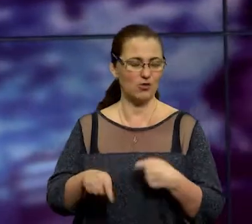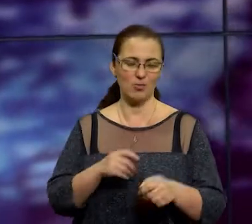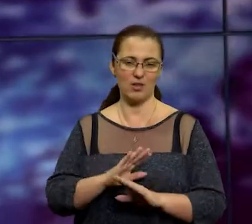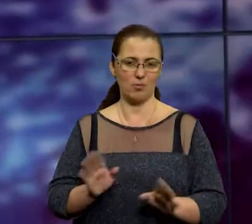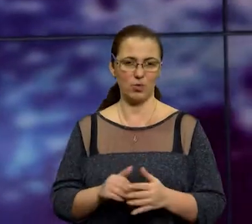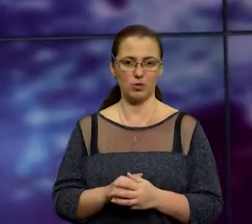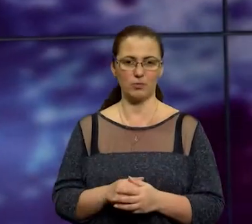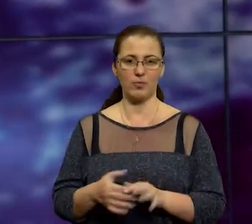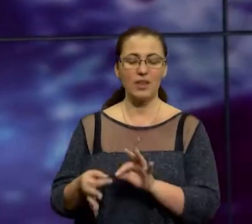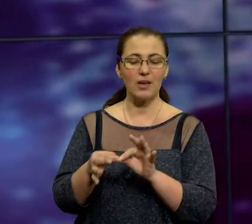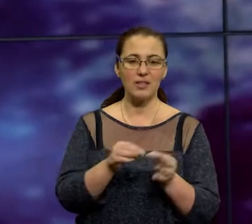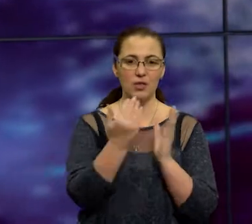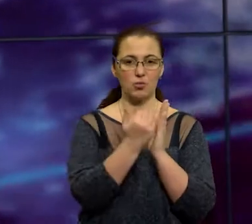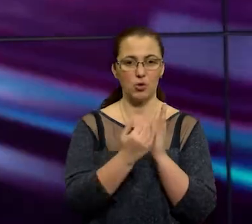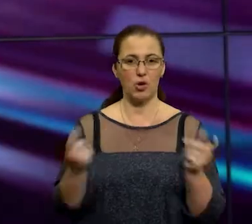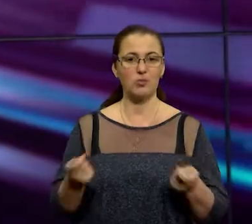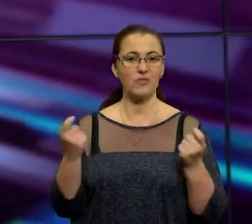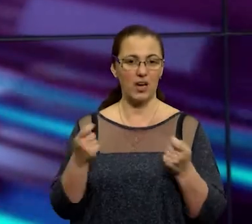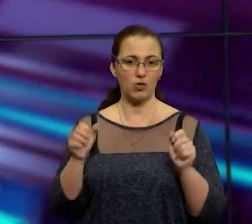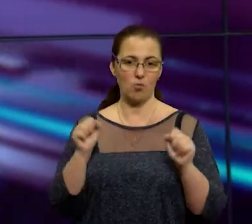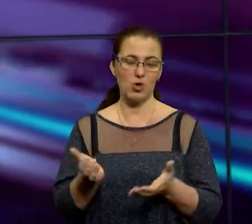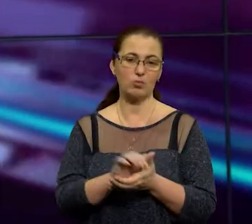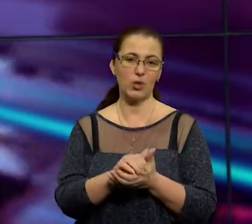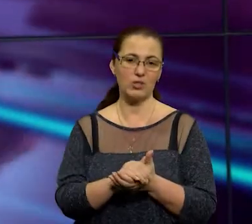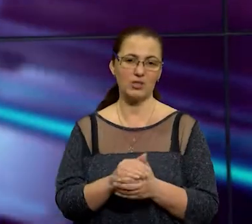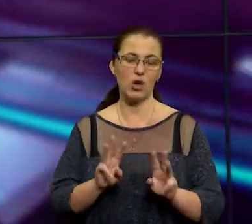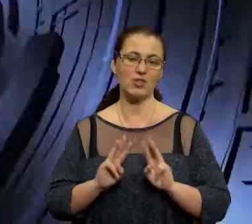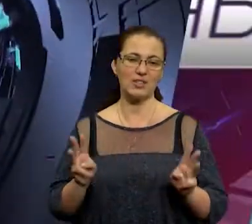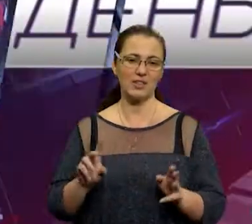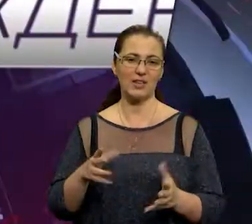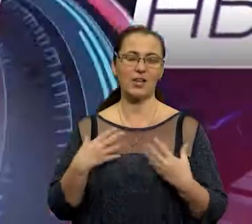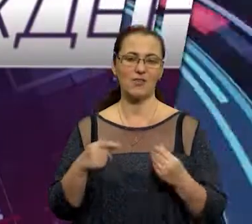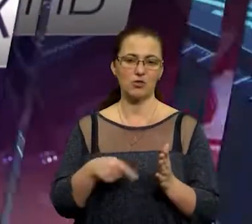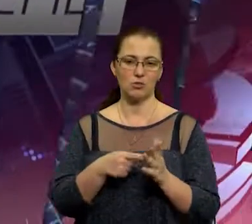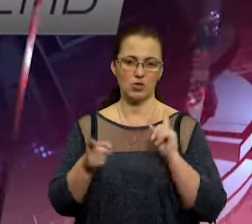порушуємо. Детальніше з програмою святкувань ви можете ознайомитись на сайті Львівської міської ради.